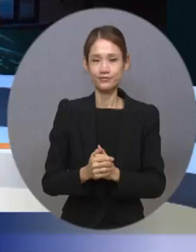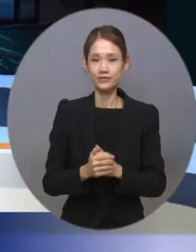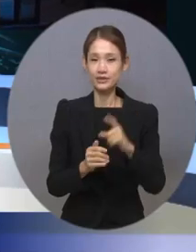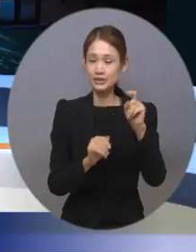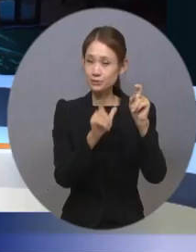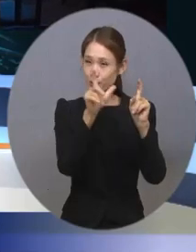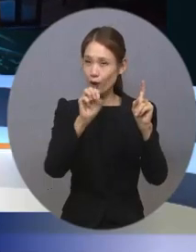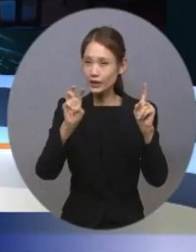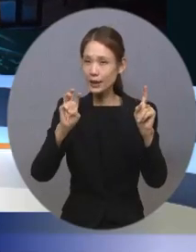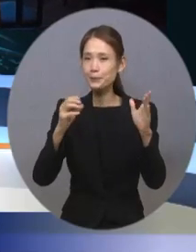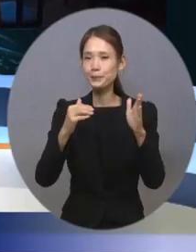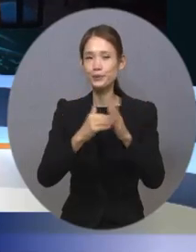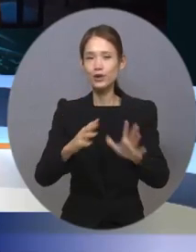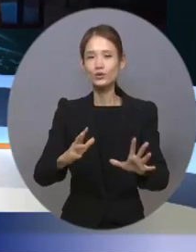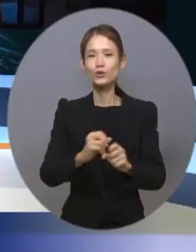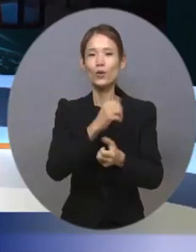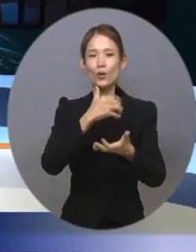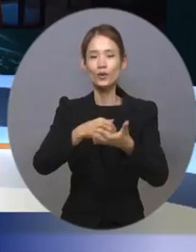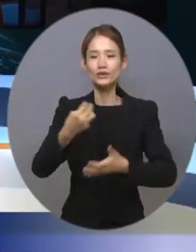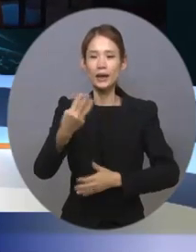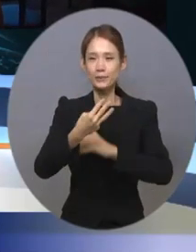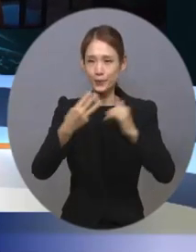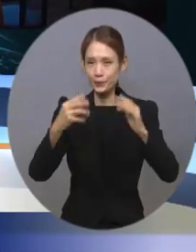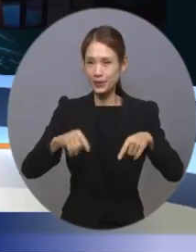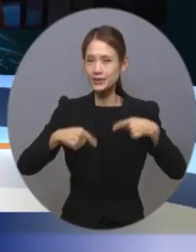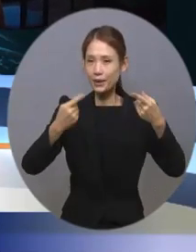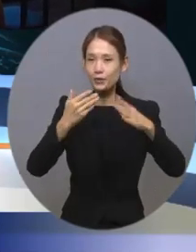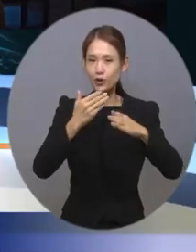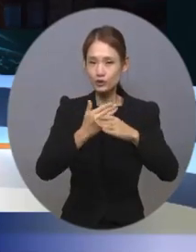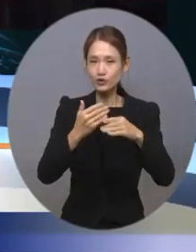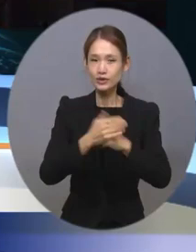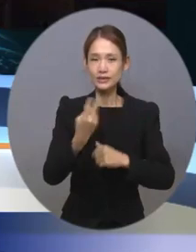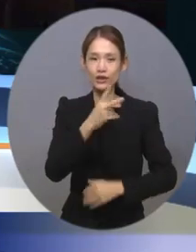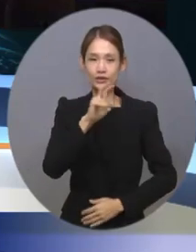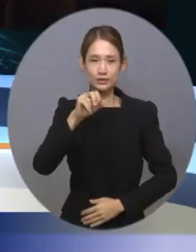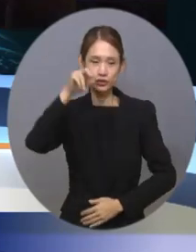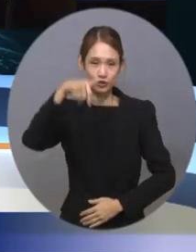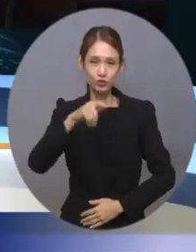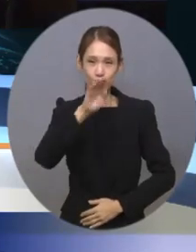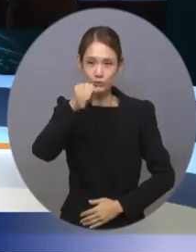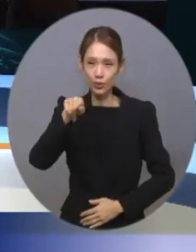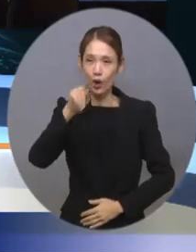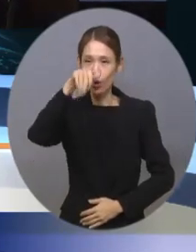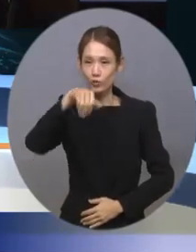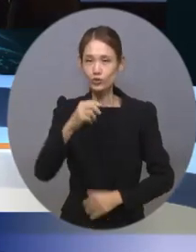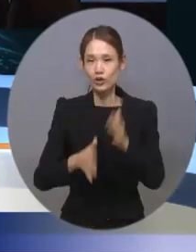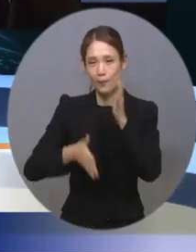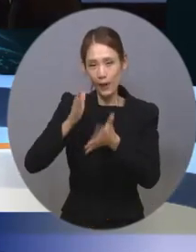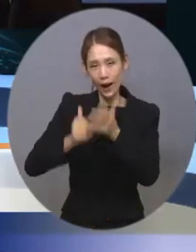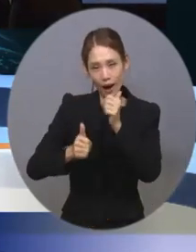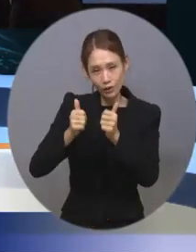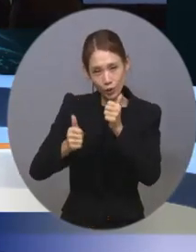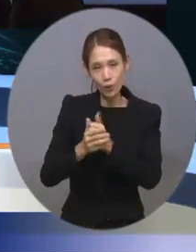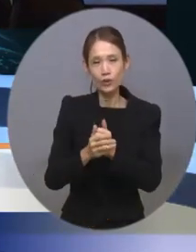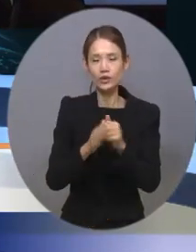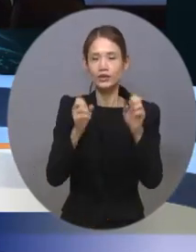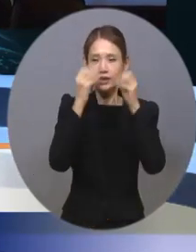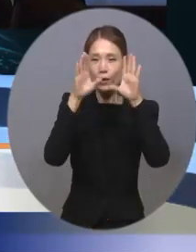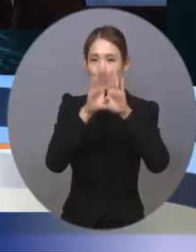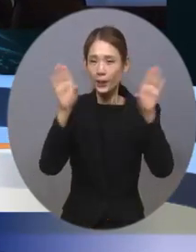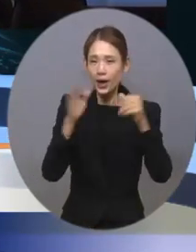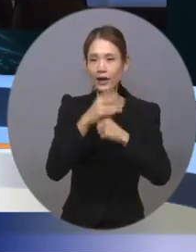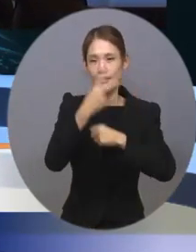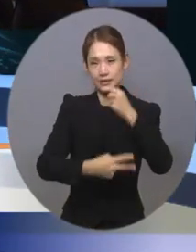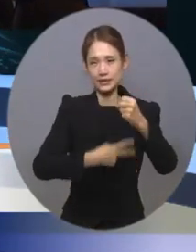11월 30일까지 총 3천여 명이 참여하는 2021 슈퍼블루 마라톤 버추얼런이 개최됐습니다. 2년 만에